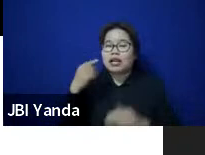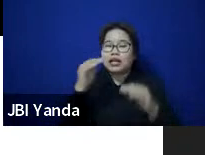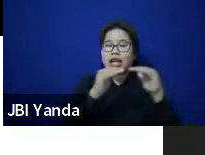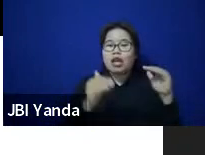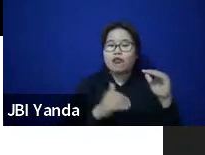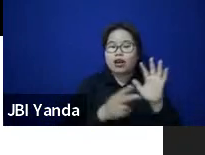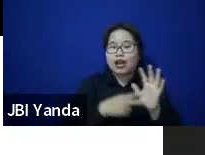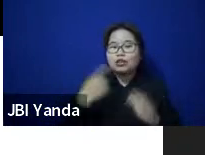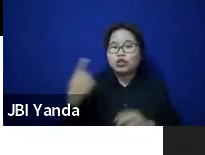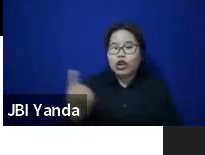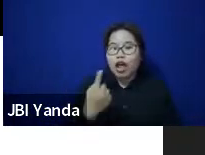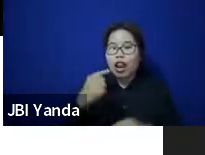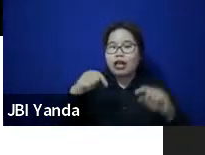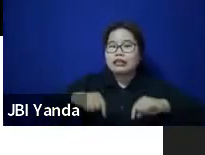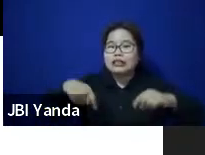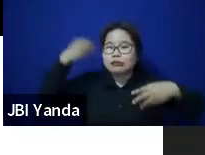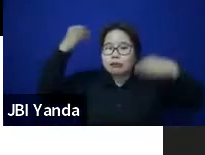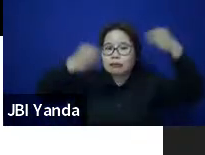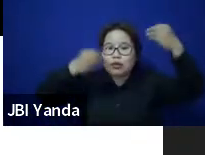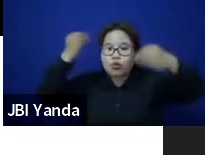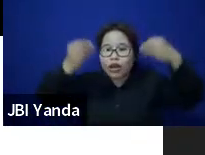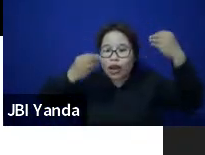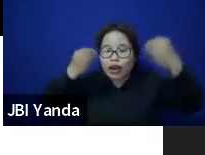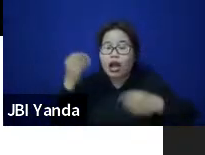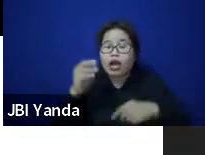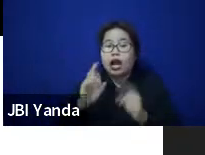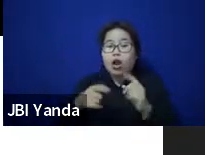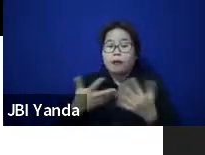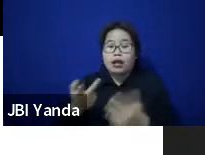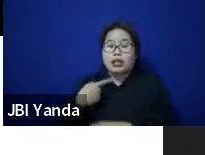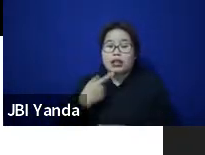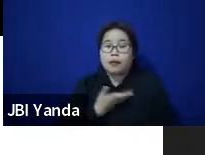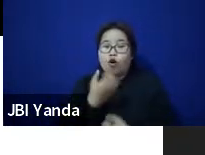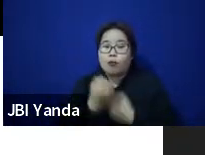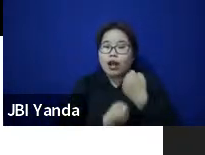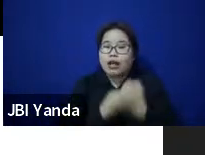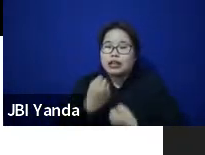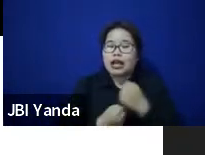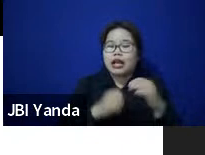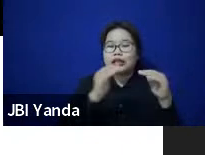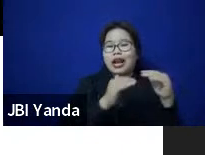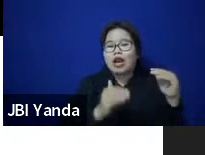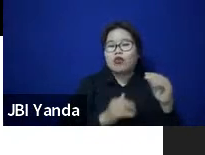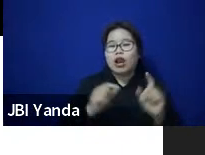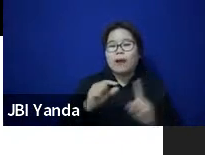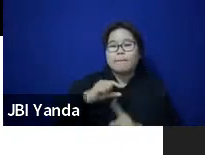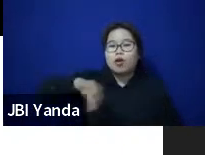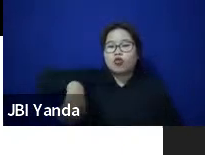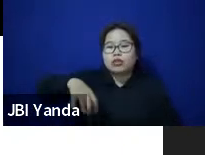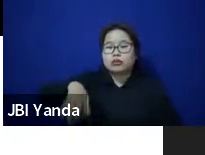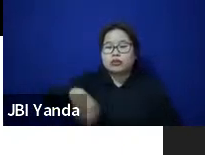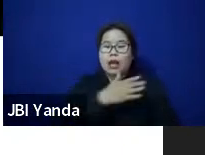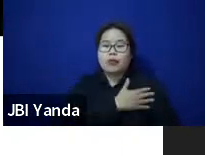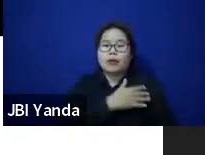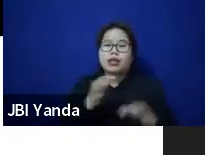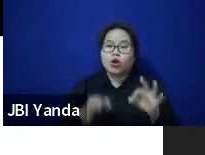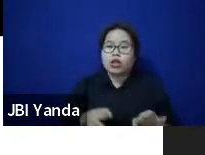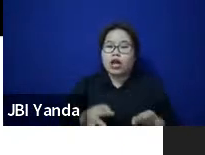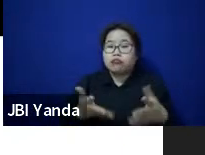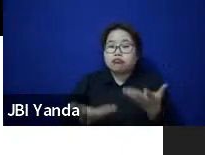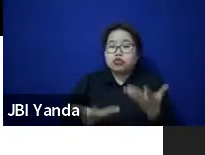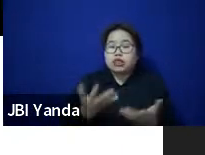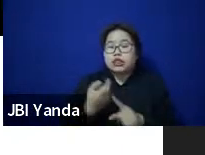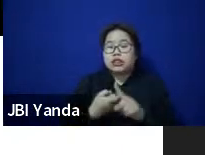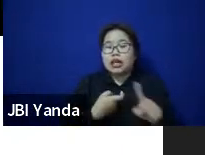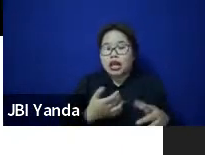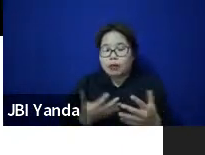nasional. Dan ini akan membingungkan juga saat kita ingin mengimplementasikannya ke level provinsi, kabupaten kota, apakah melalui